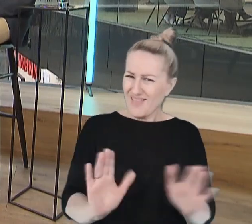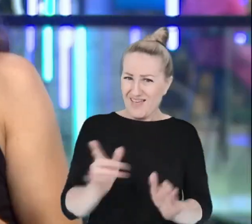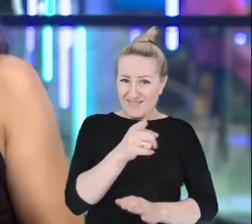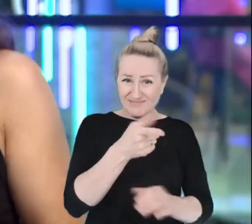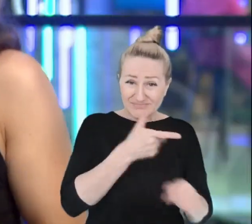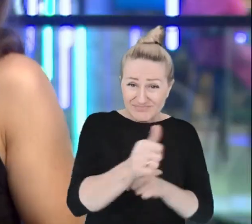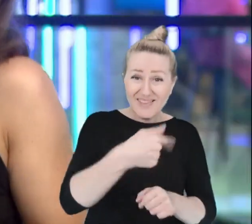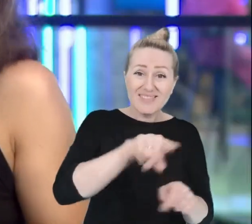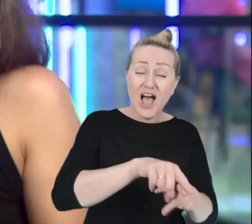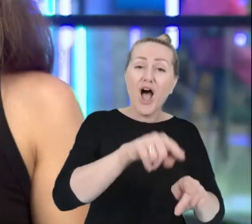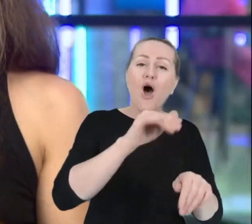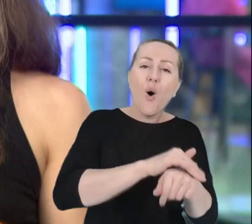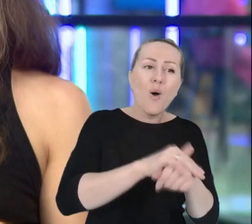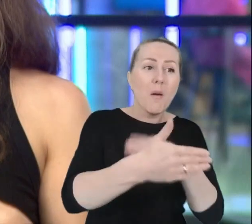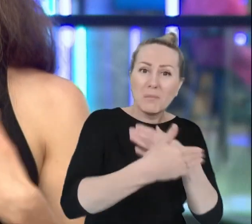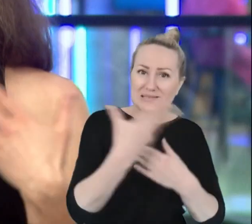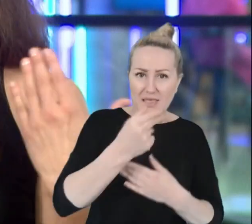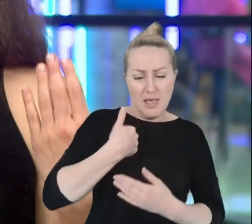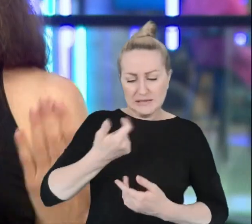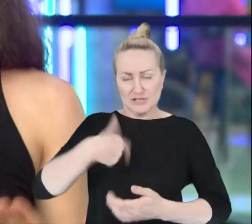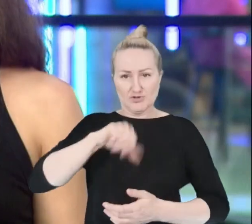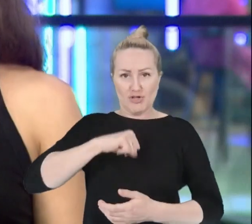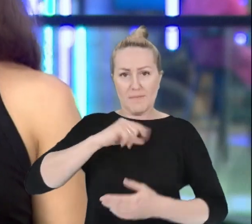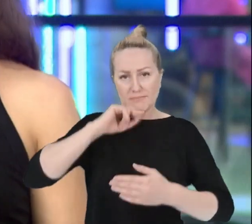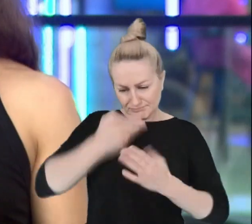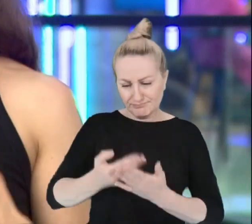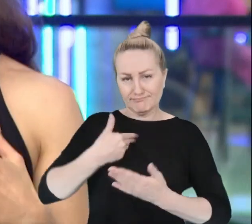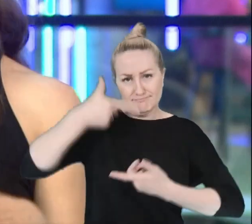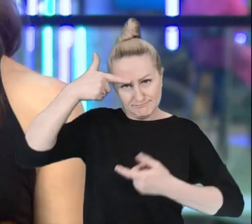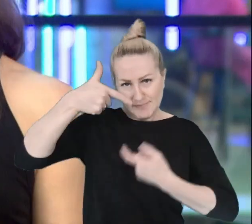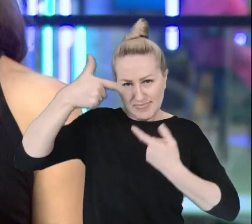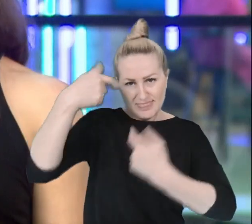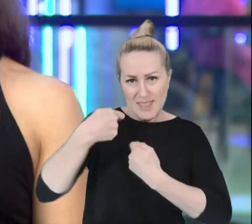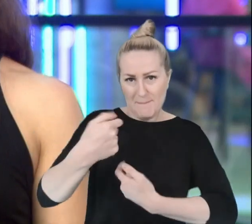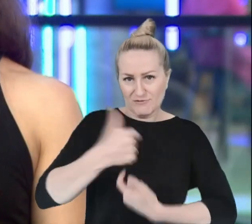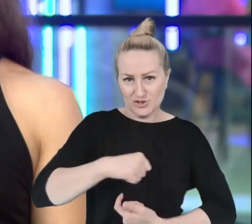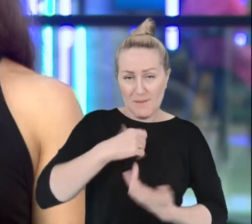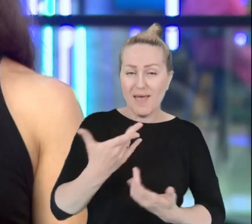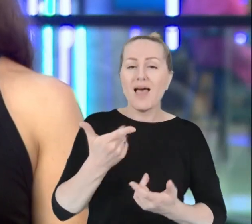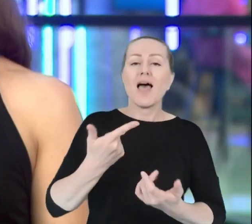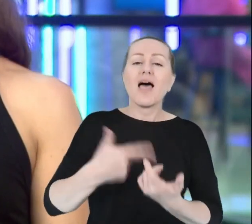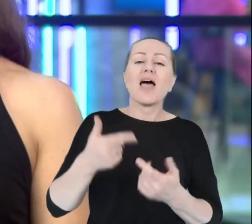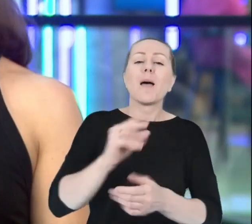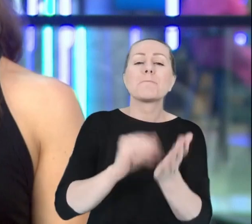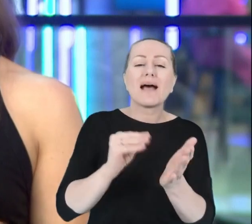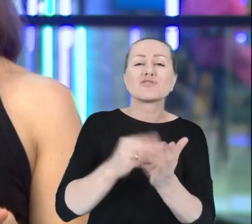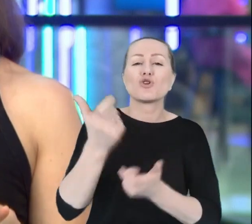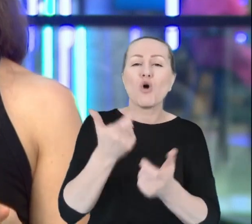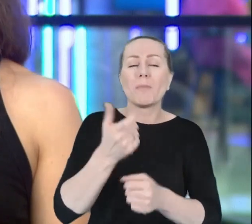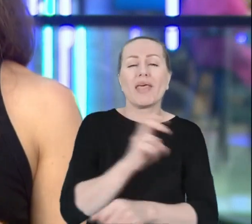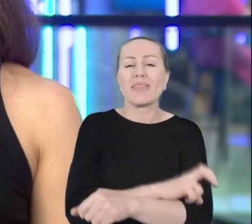osób, natomiast do siebie samych tak mówimy. I akurat praktyki self-compassion są tak samo dobrze przebadane jak mindfulness, więc to